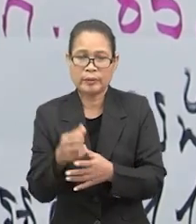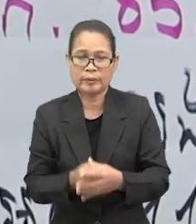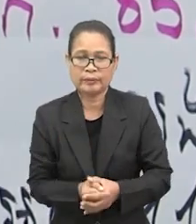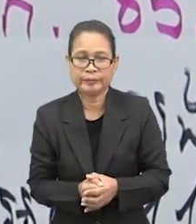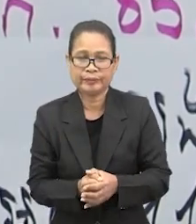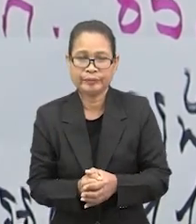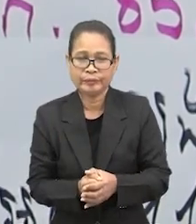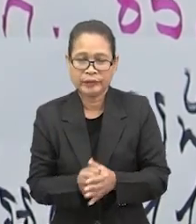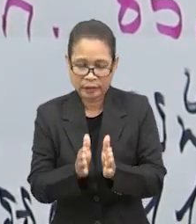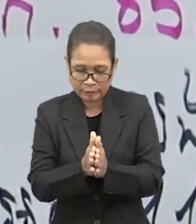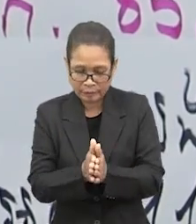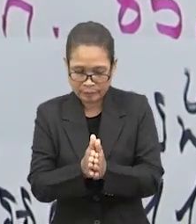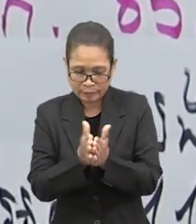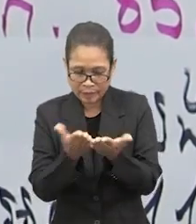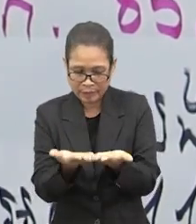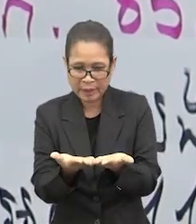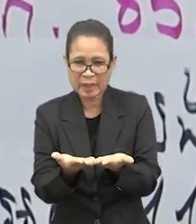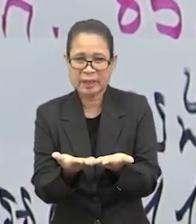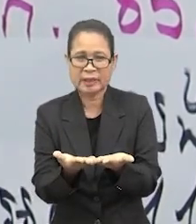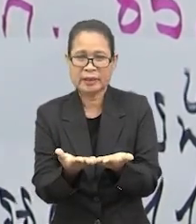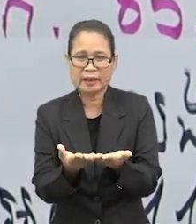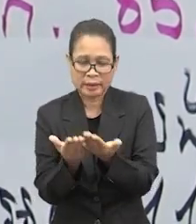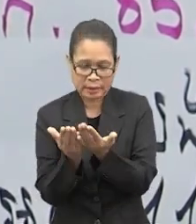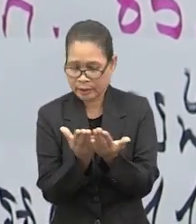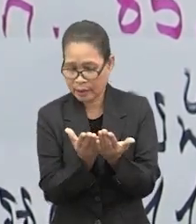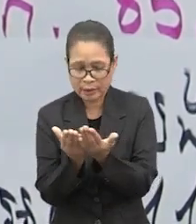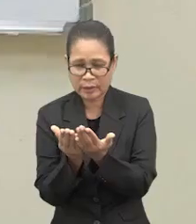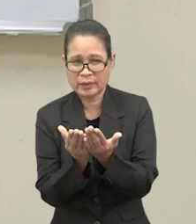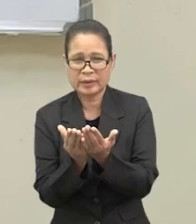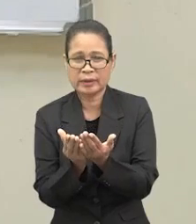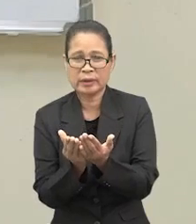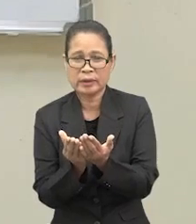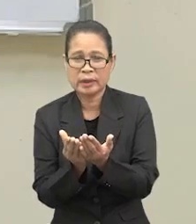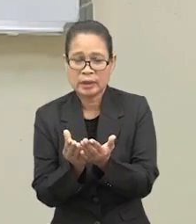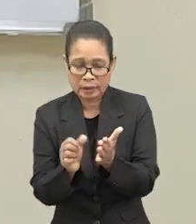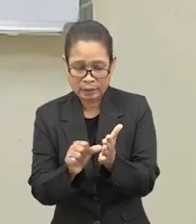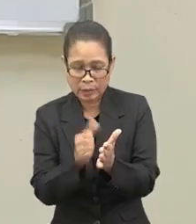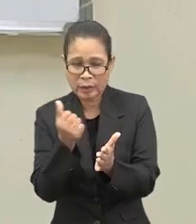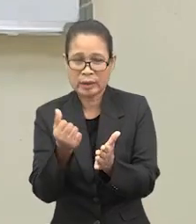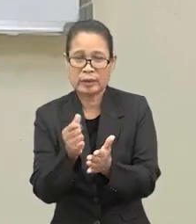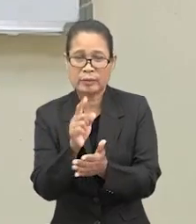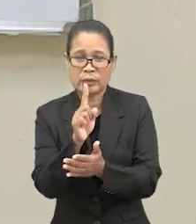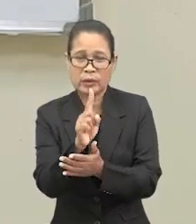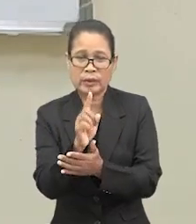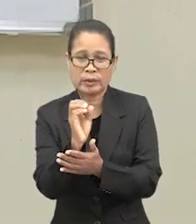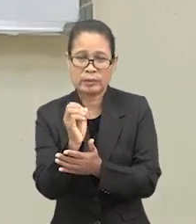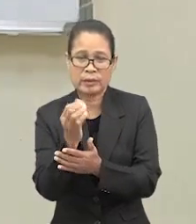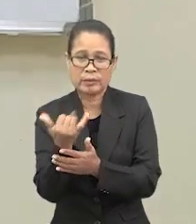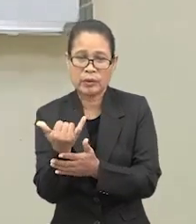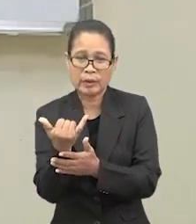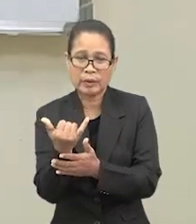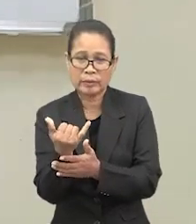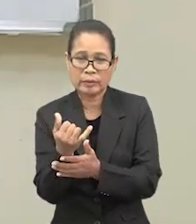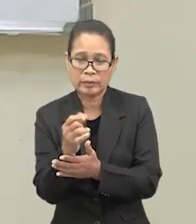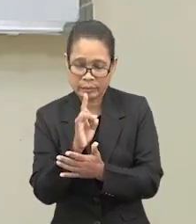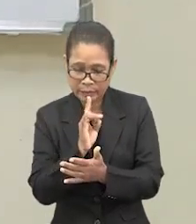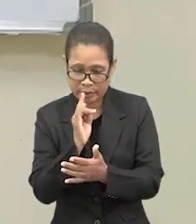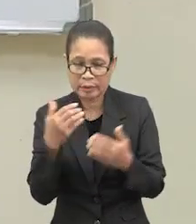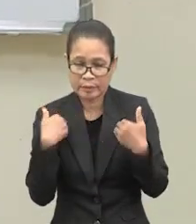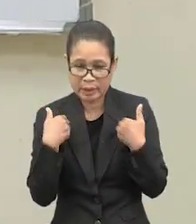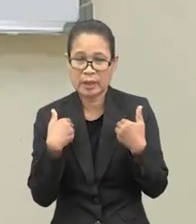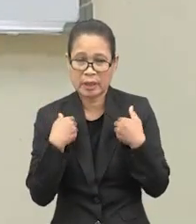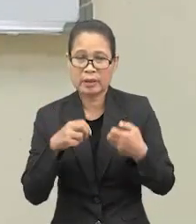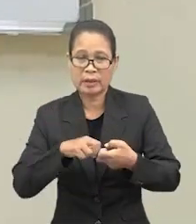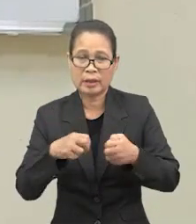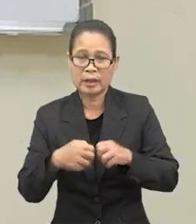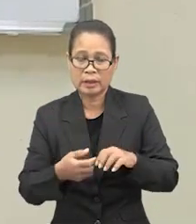mùi rối và mùi. Chẳng còn bạc từng mơ tiền sập hư sắc xa cô dương từng ọc nê mớt hà ta nơi tùm bó tí mùi rối và